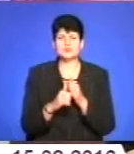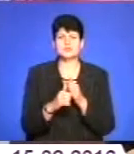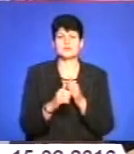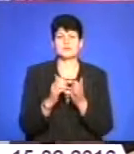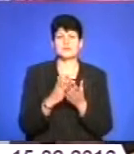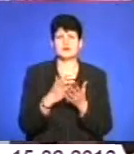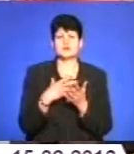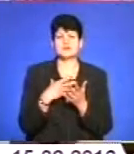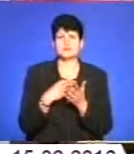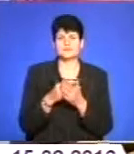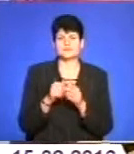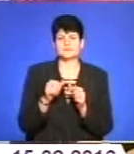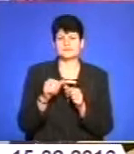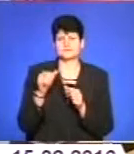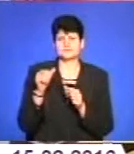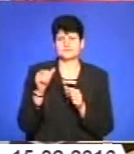своє окрилля.